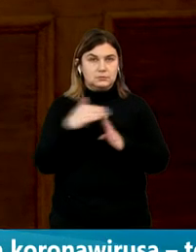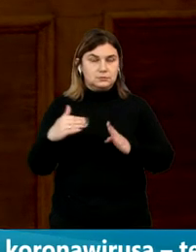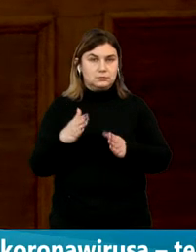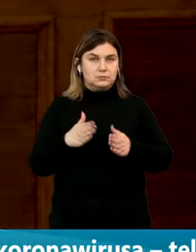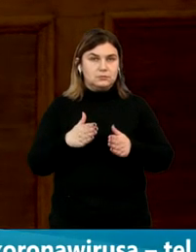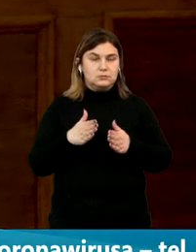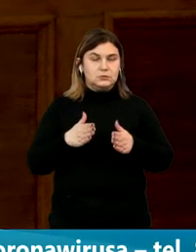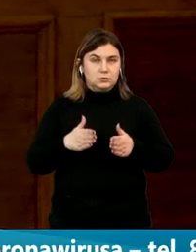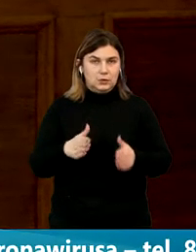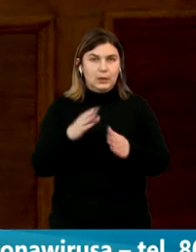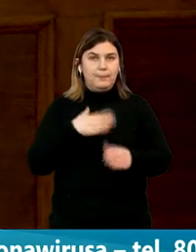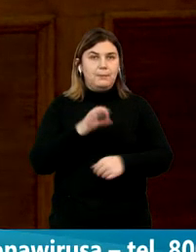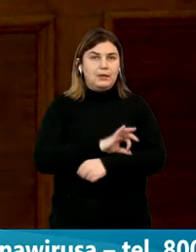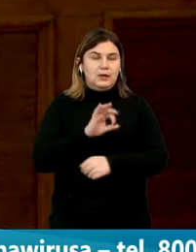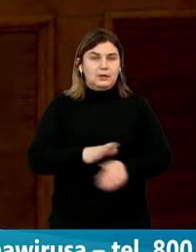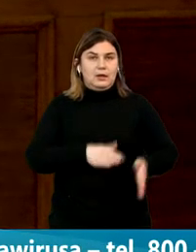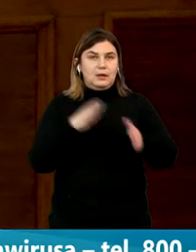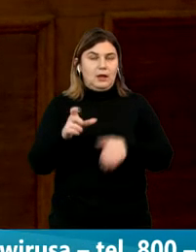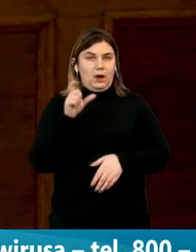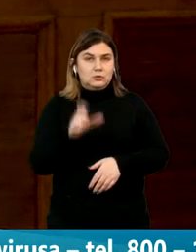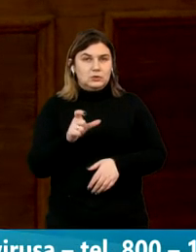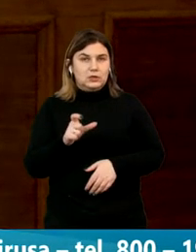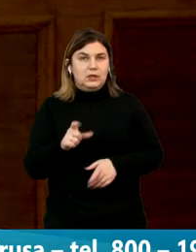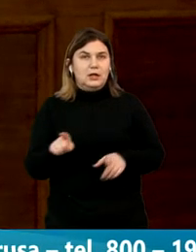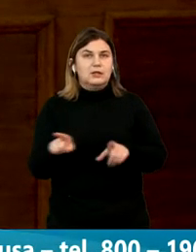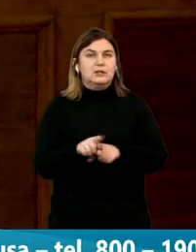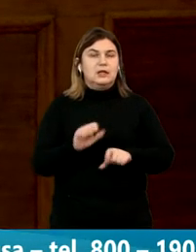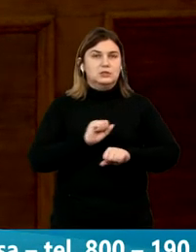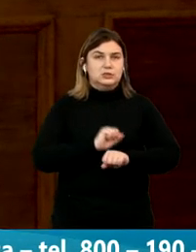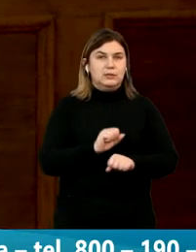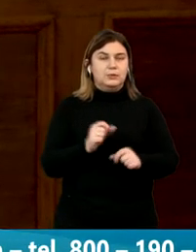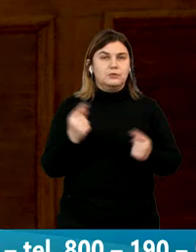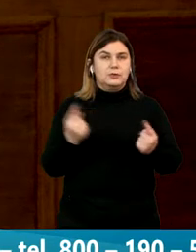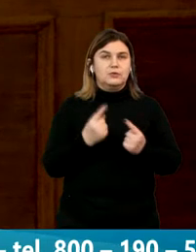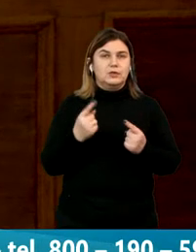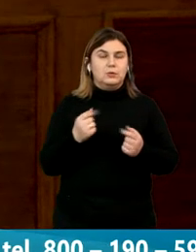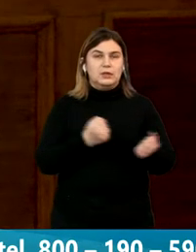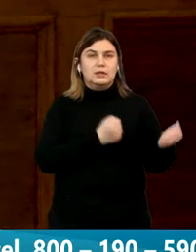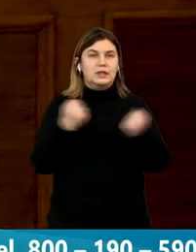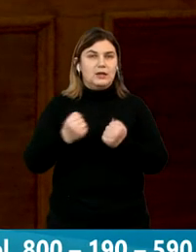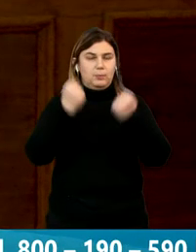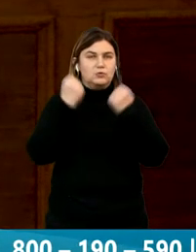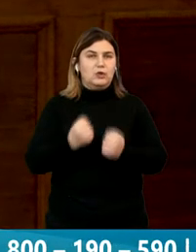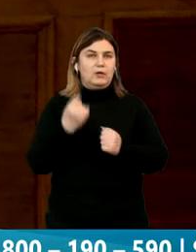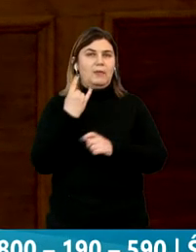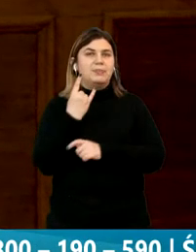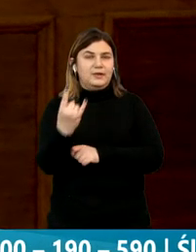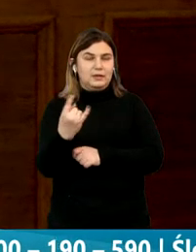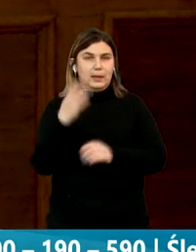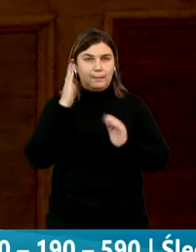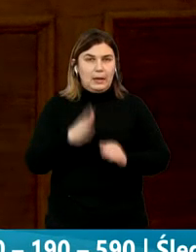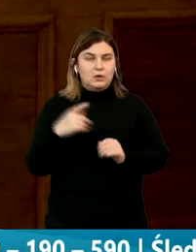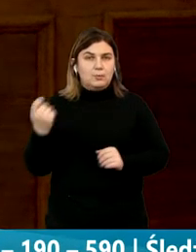mamy zaprojektowany kolejny odcinek, więc też zabezpieczymy sytuację, w której transport ciężki będzie mógł poruszać